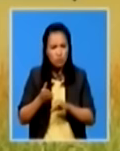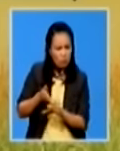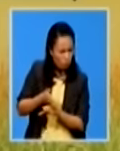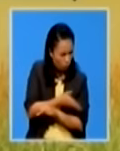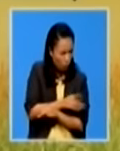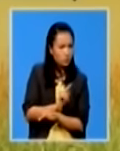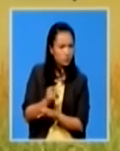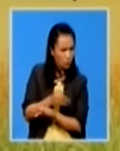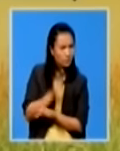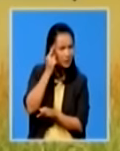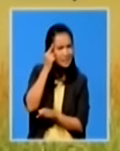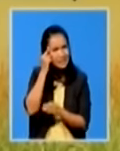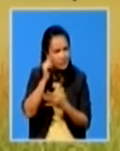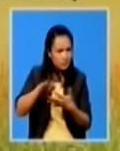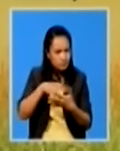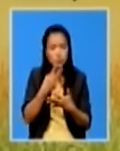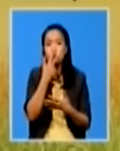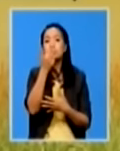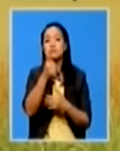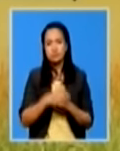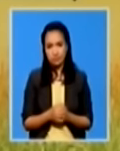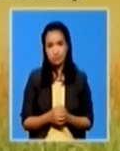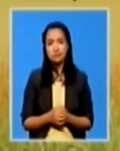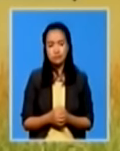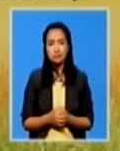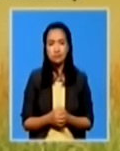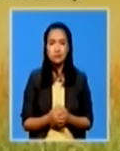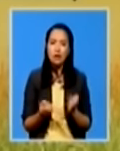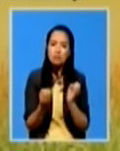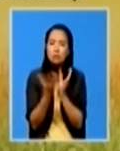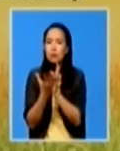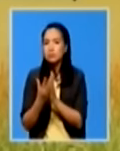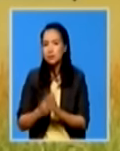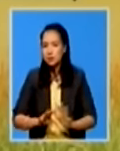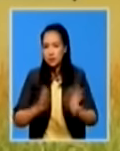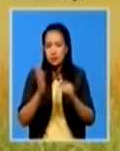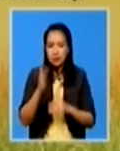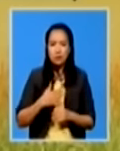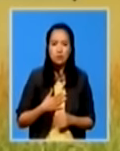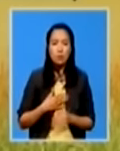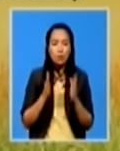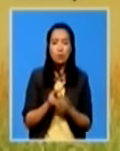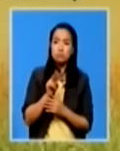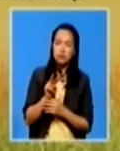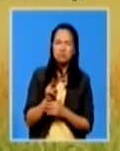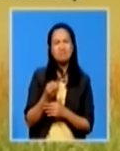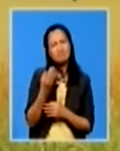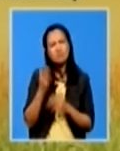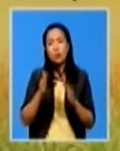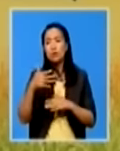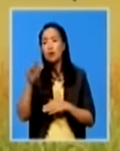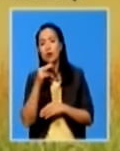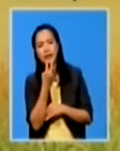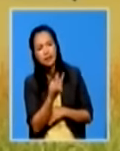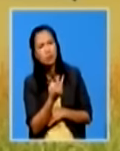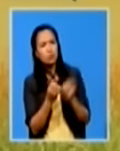นเหตุจะทำยังไงนะครับมันก็เดือดร้อนไปทั้งหมดนะทั้งคนอะไรมองเห็นส่วนใหญ่คนข้างนอกเขาจะมอง